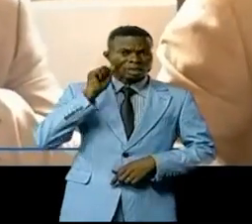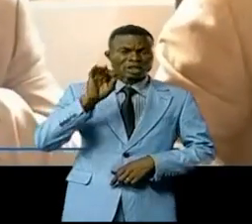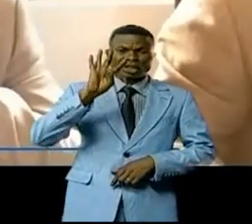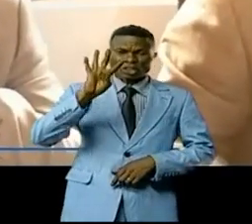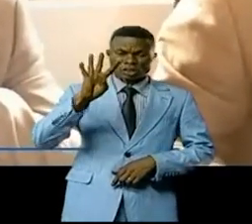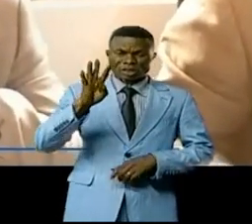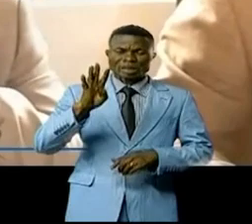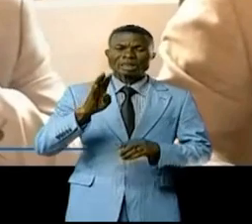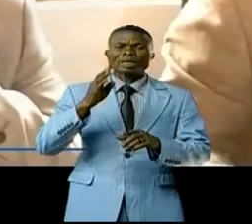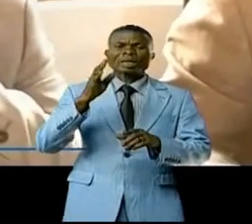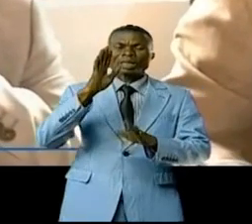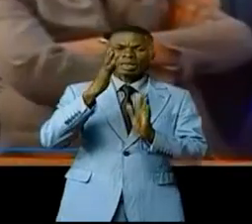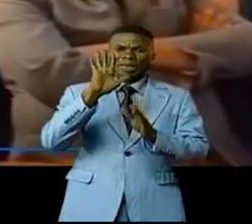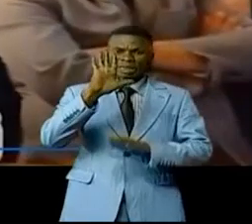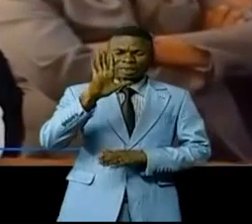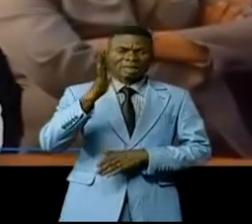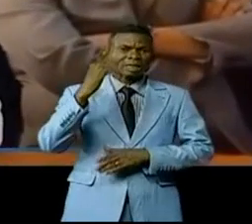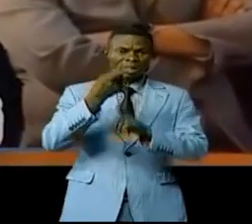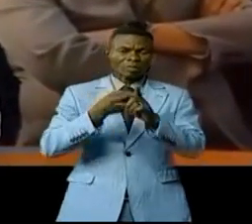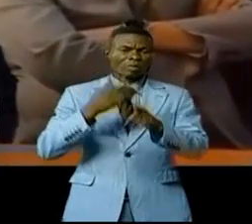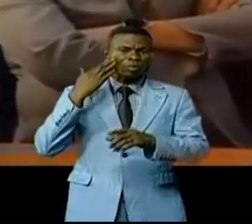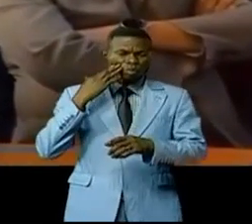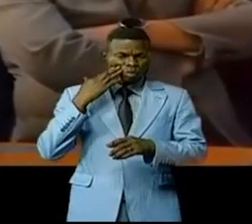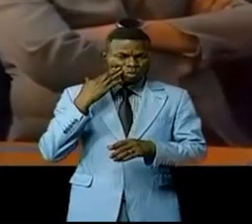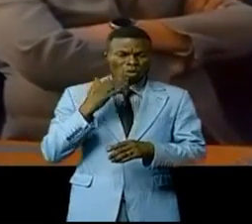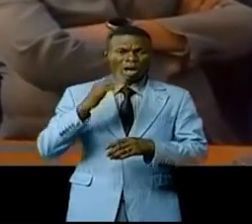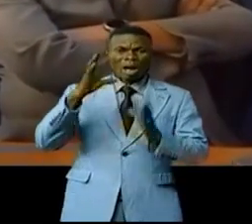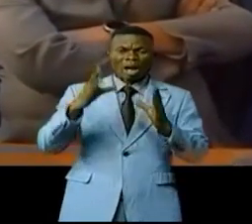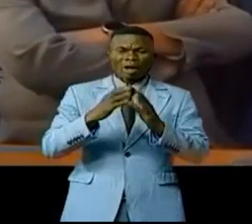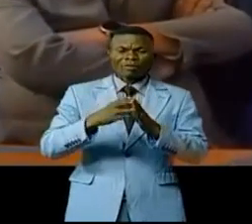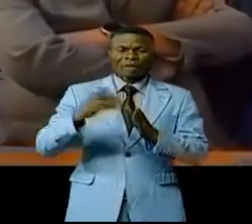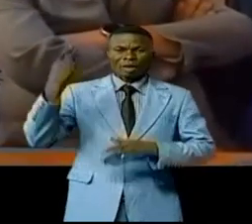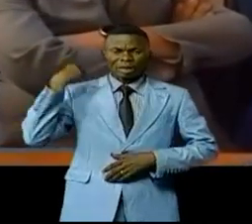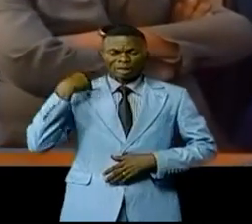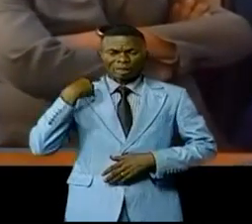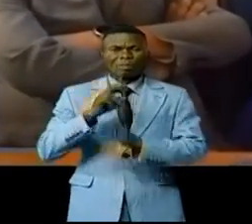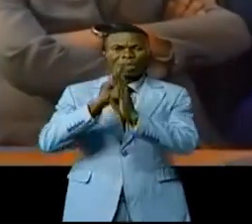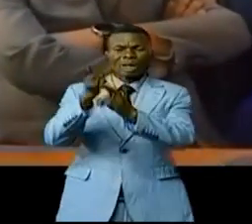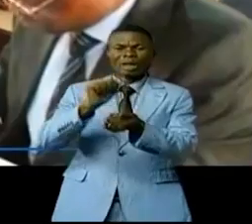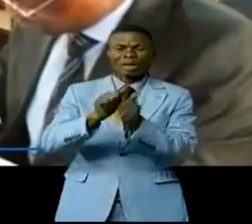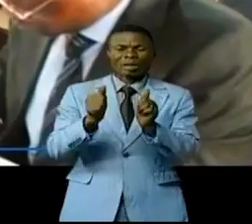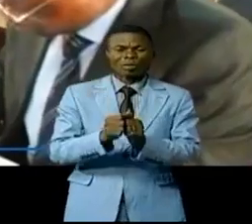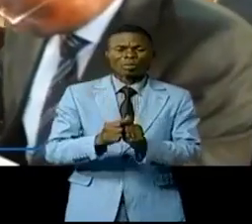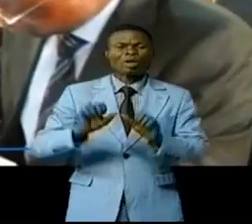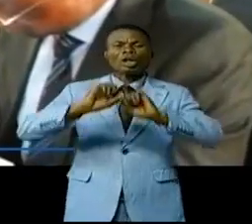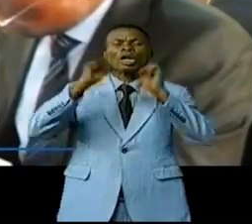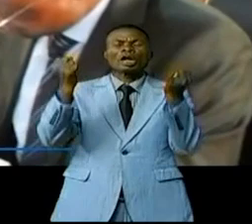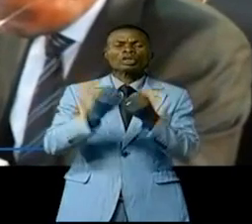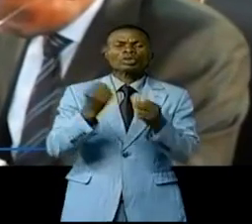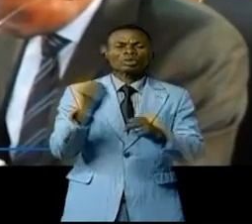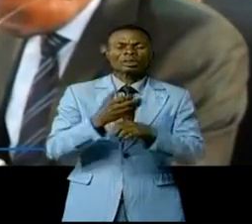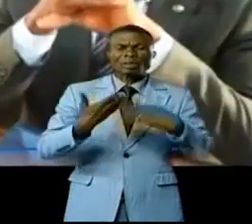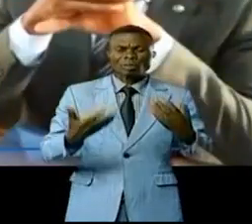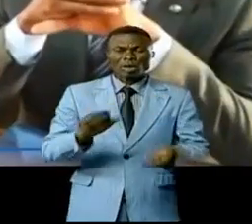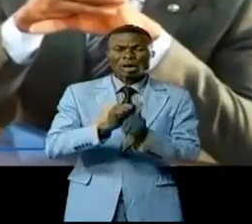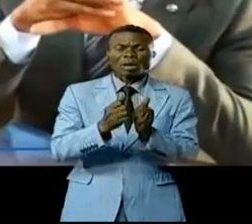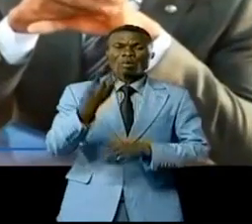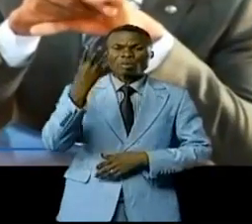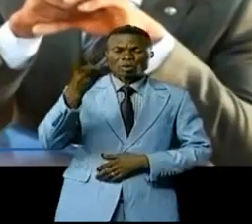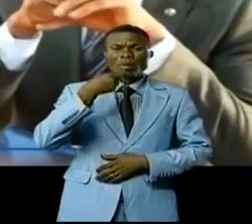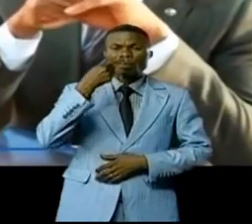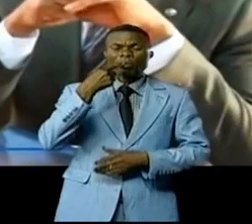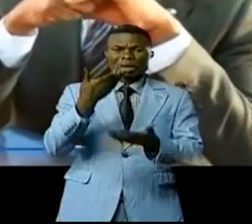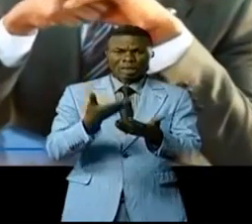du peuple pour répondre à leurs préoccupations sur le fonctionnement de la RVA. Trois points ont été soulevés à